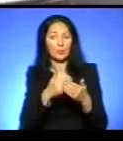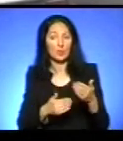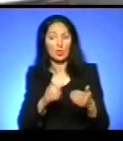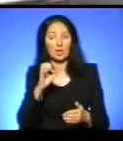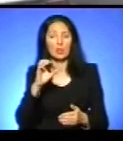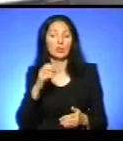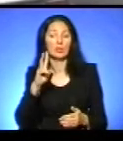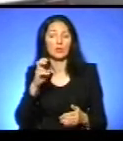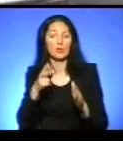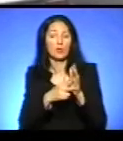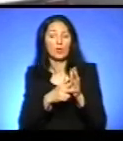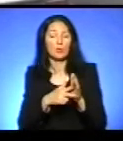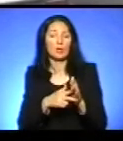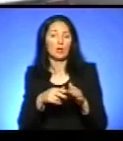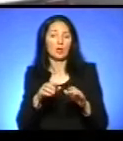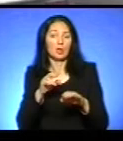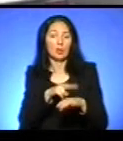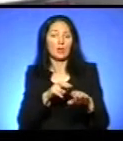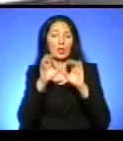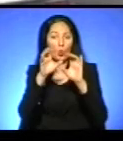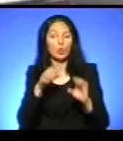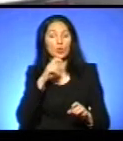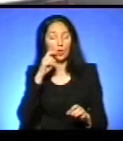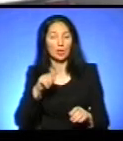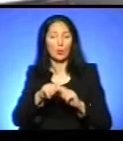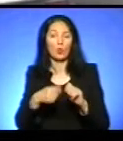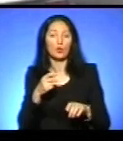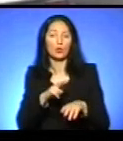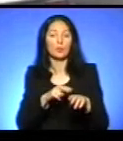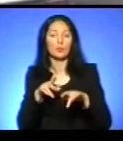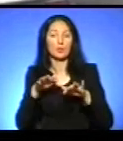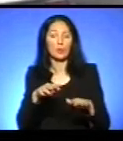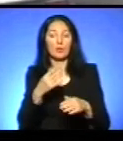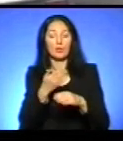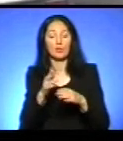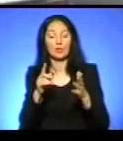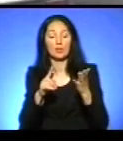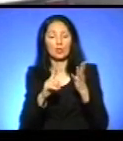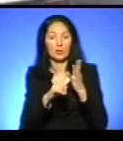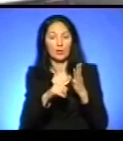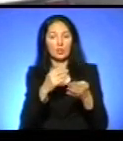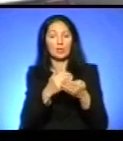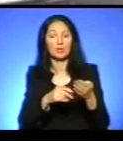208 Кримінально-процесуального кодексу України, порушено кримінальне провадження за частиною 4 статті